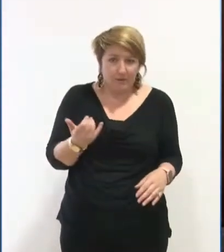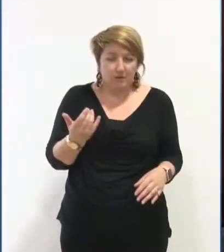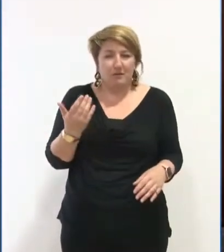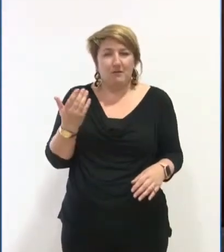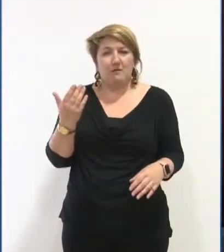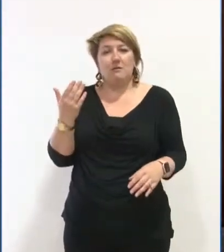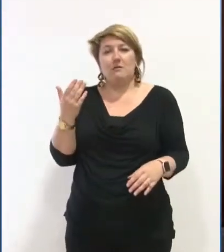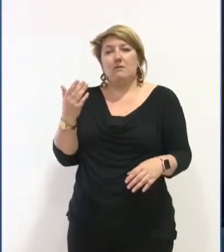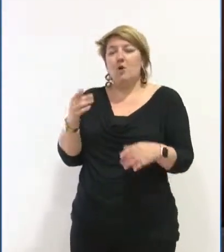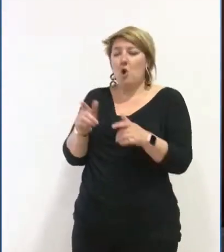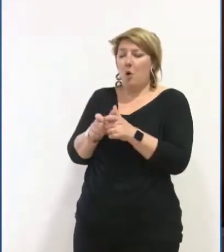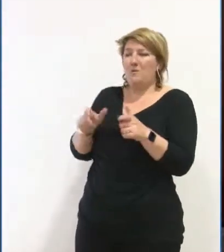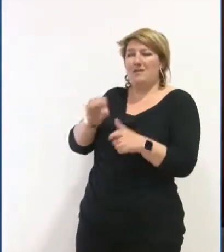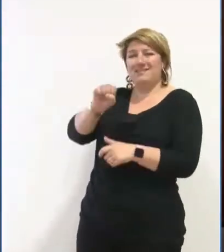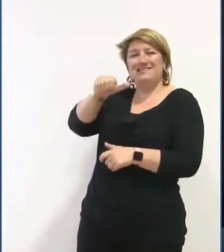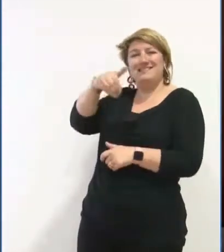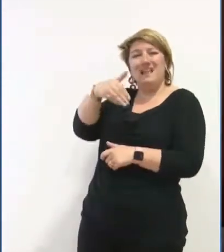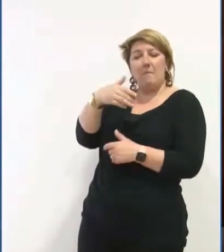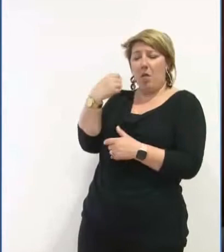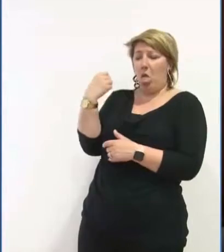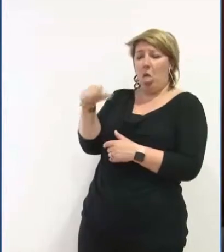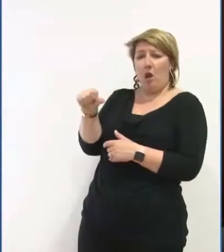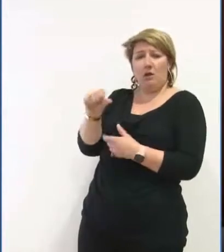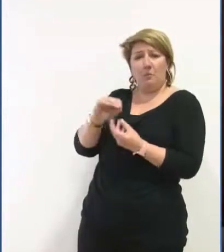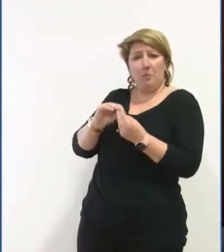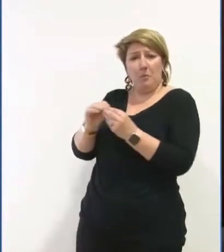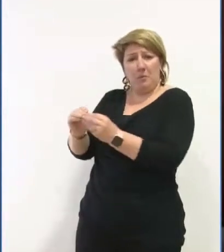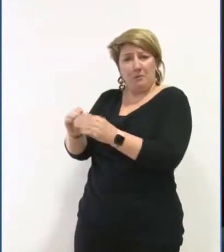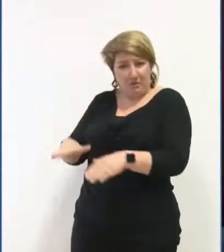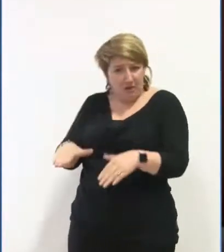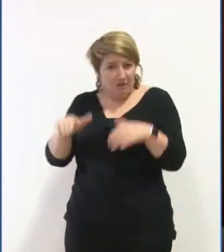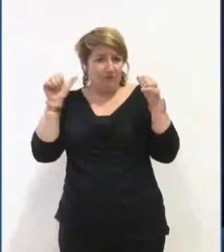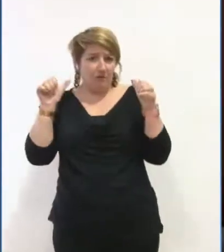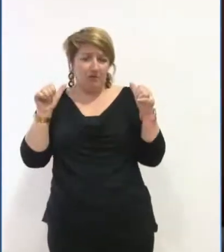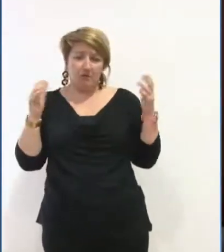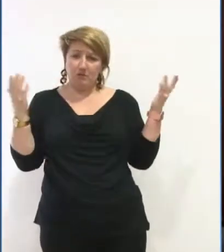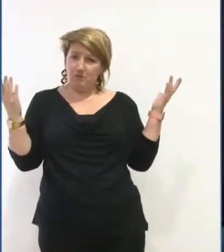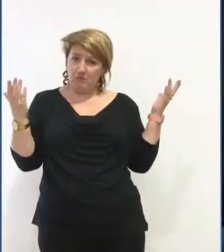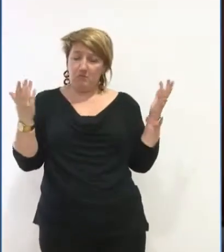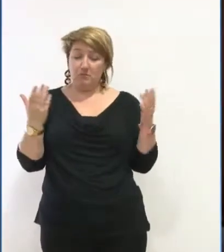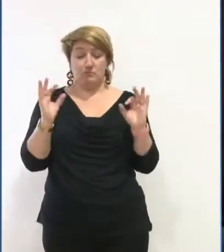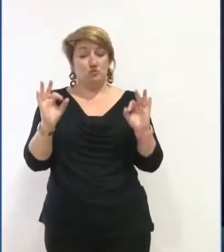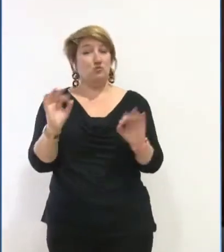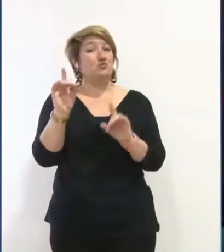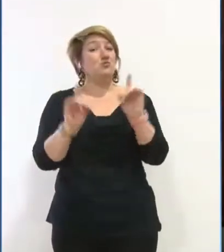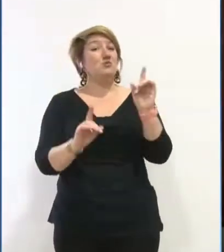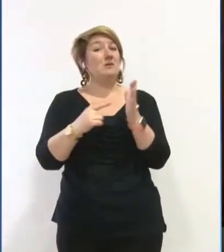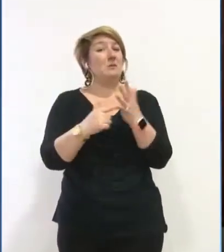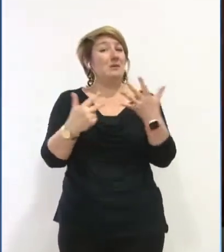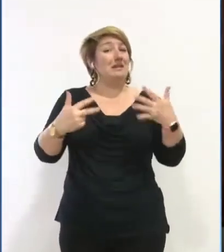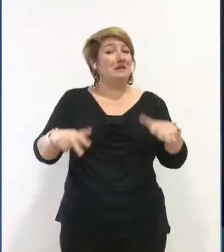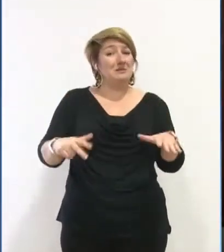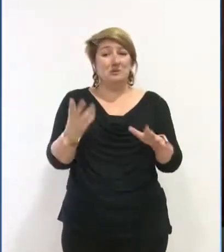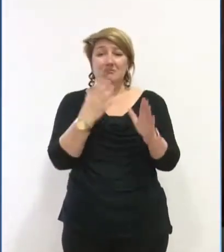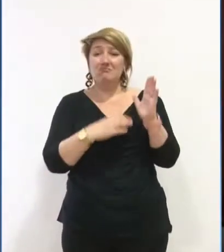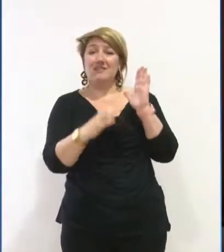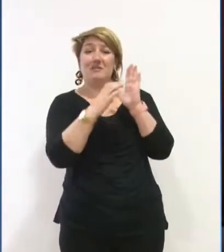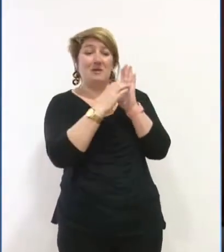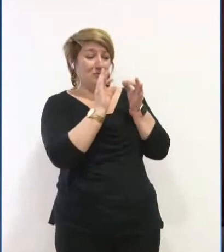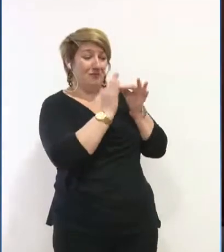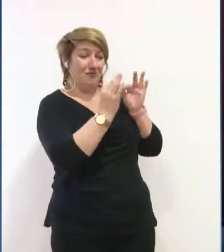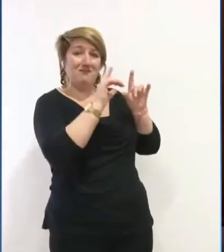unique? Vous aviez d'ailleurs signalé cette possibilité dans la délibération de juillet 2018 et une solution de ce